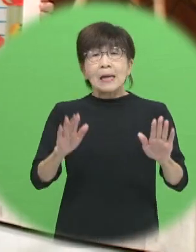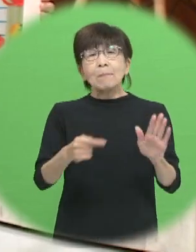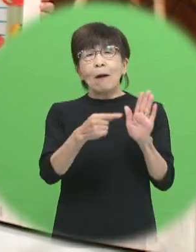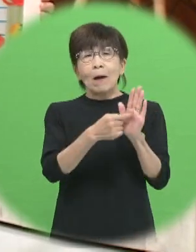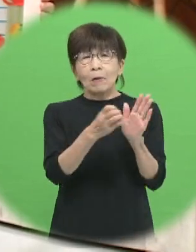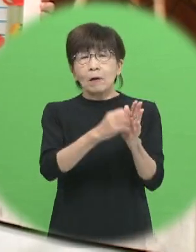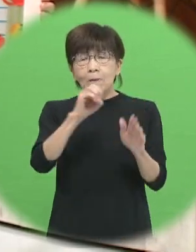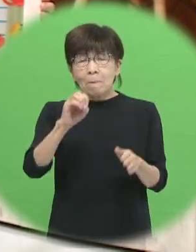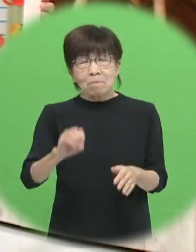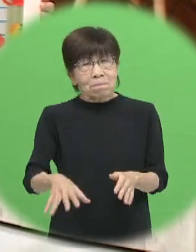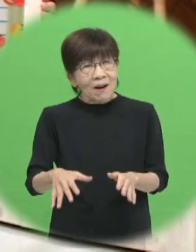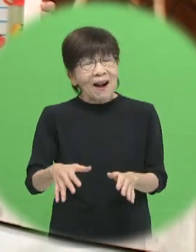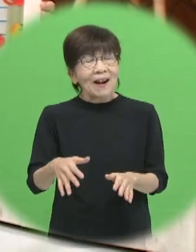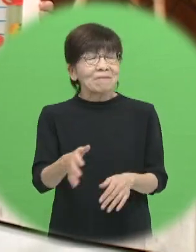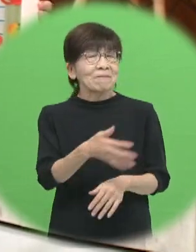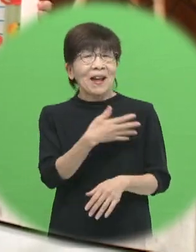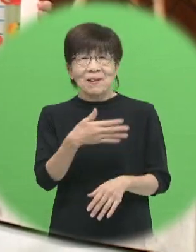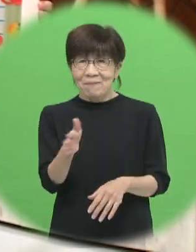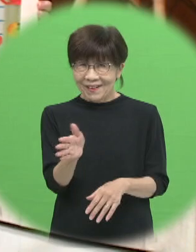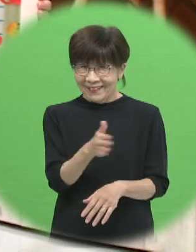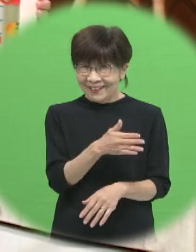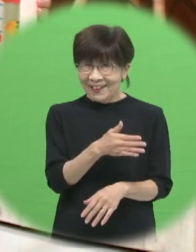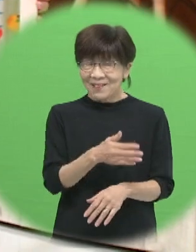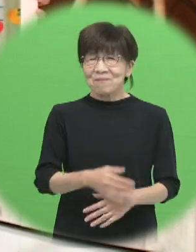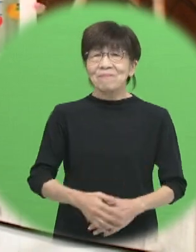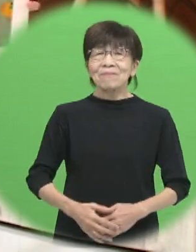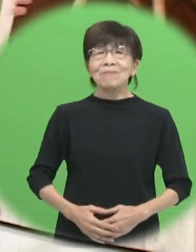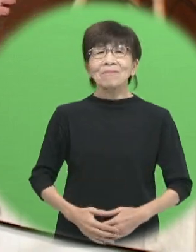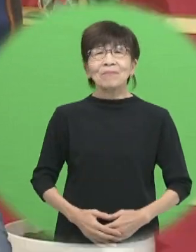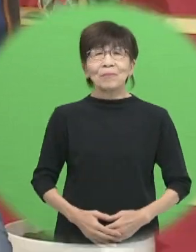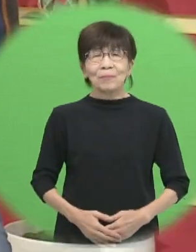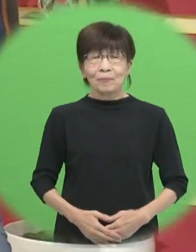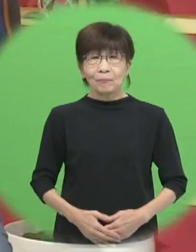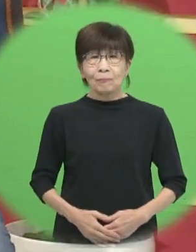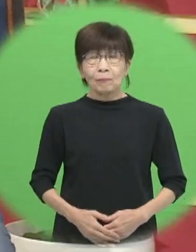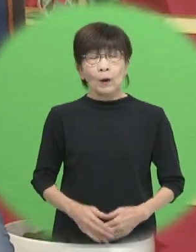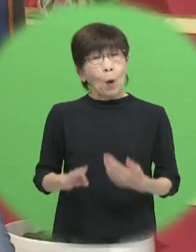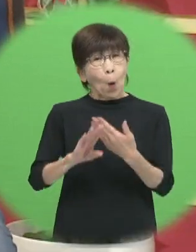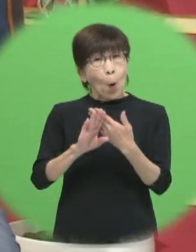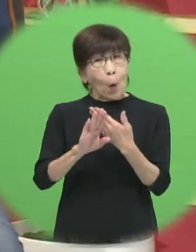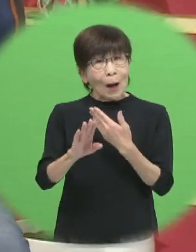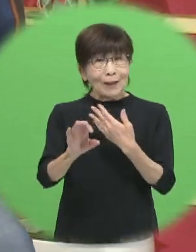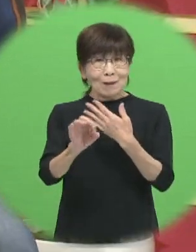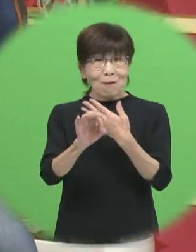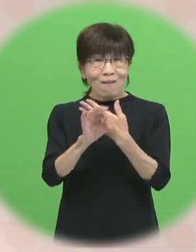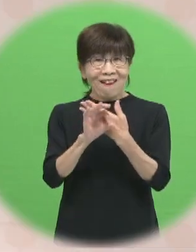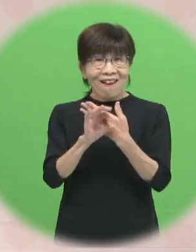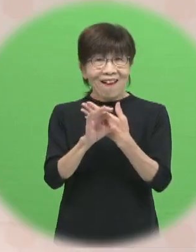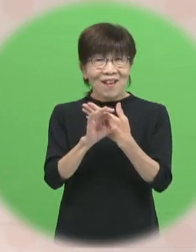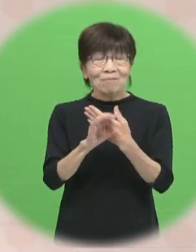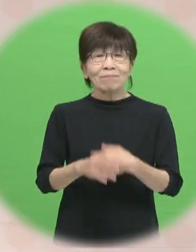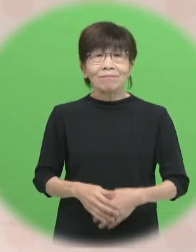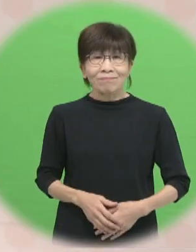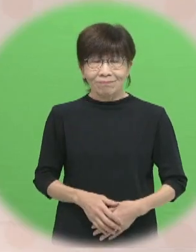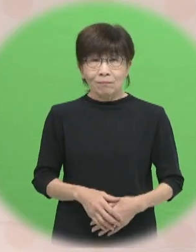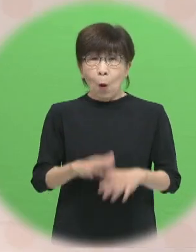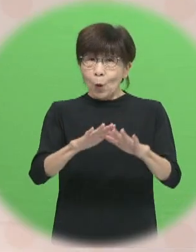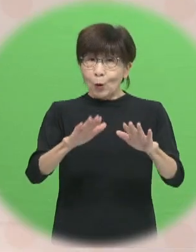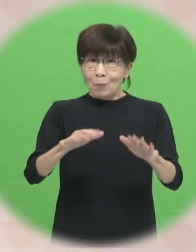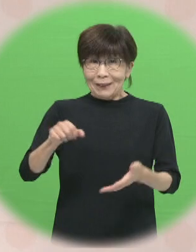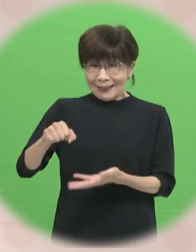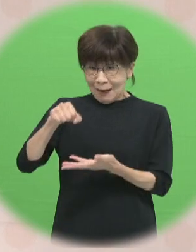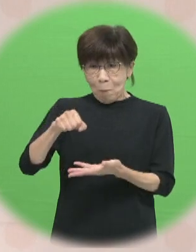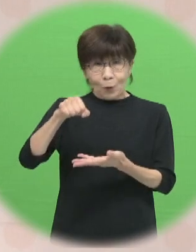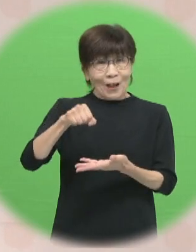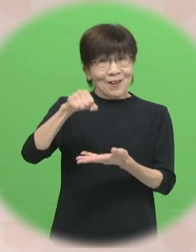のようなお誕生日の掲示は行っていないそうです、で他にもありまして、 子どもたちの持ち物に